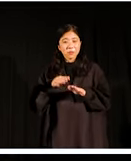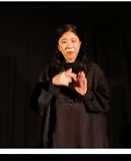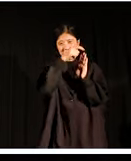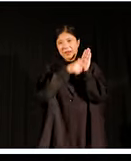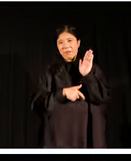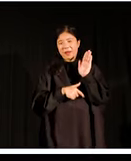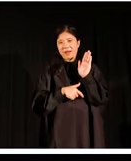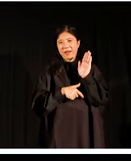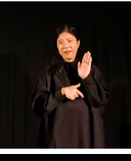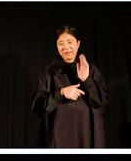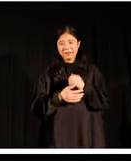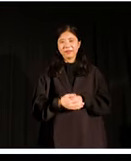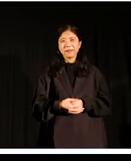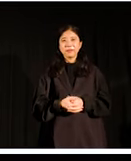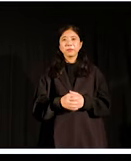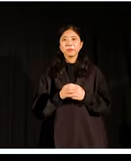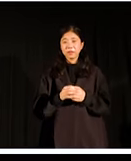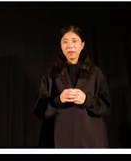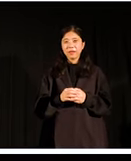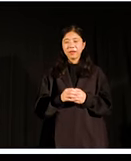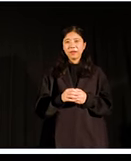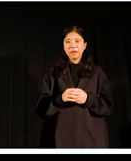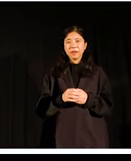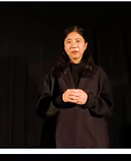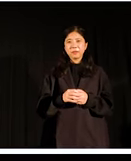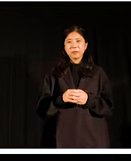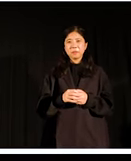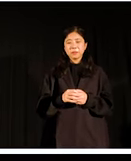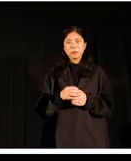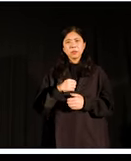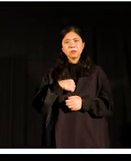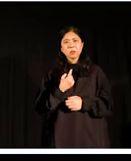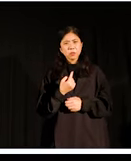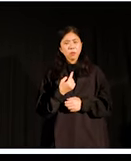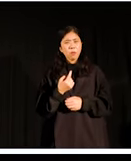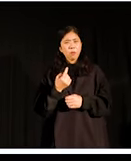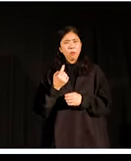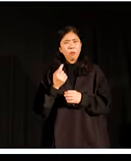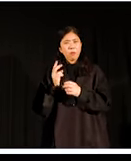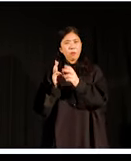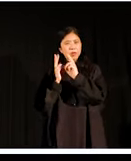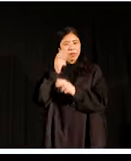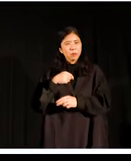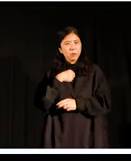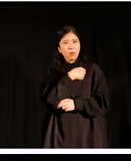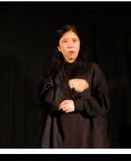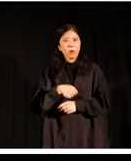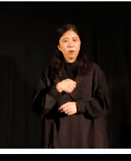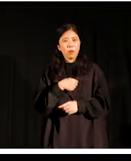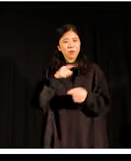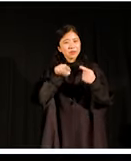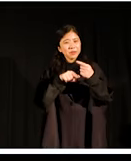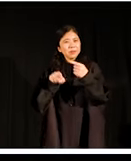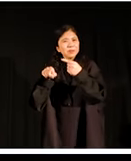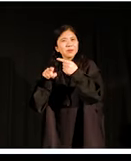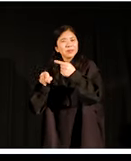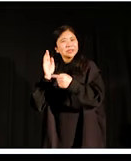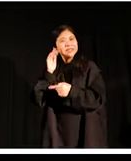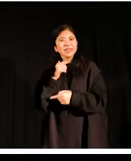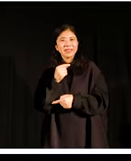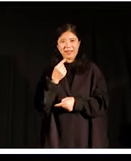でそれについてそれぞれの思う自身の沖縄の心っていうものも是非聞かせていただきたい